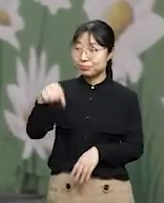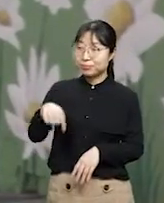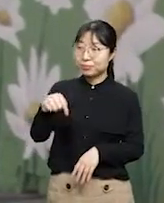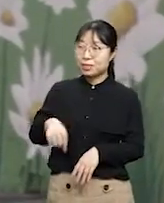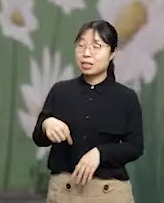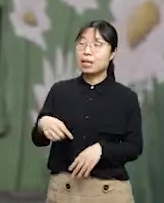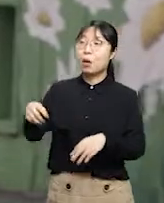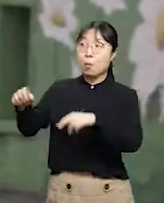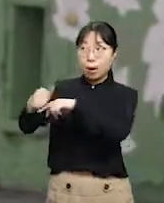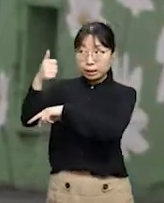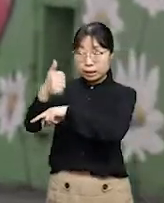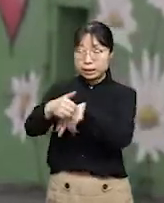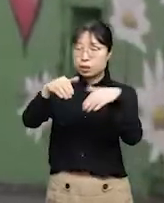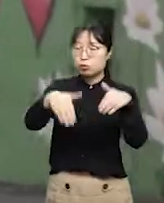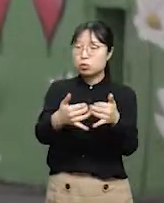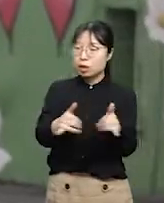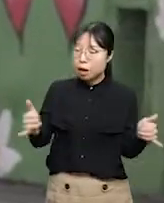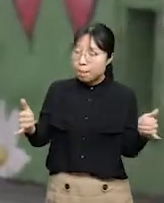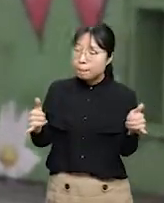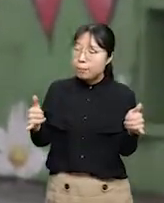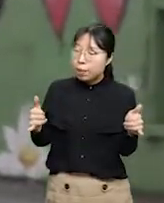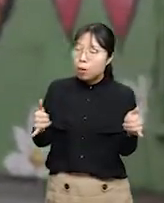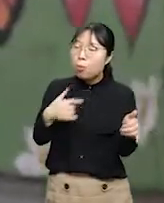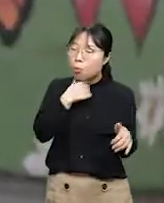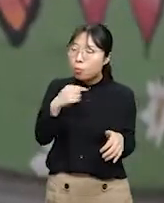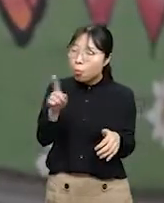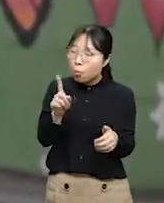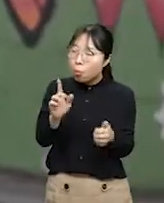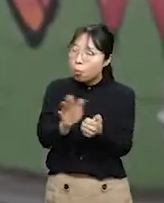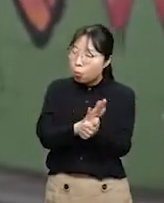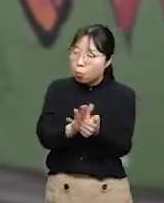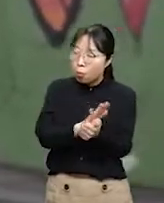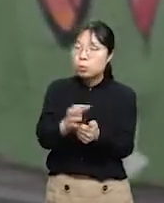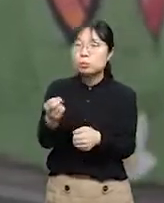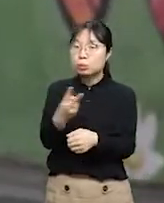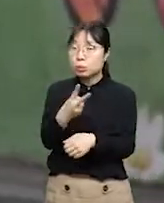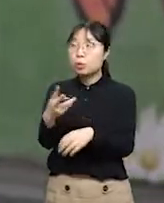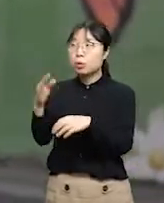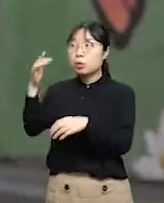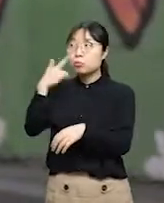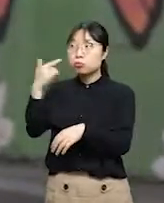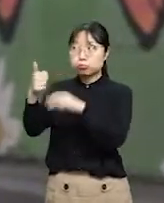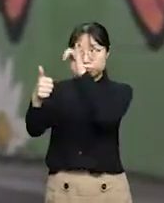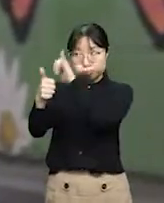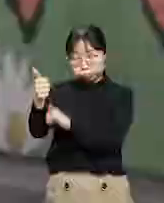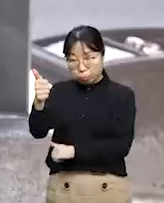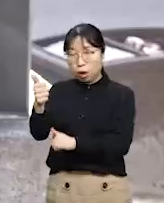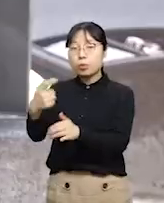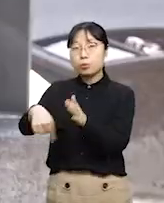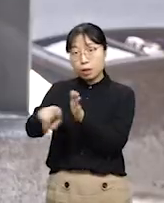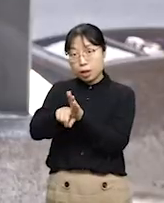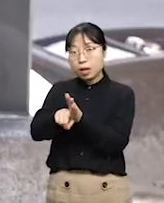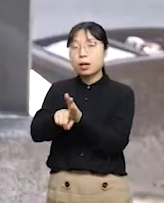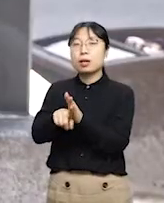백성들의 뜻을 살피고 예. 또 효행을 몸소 실천한 정조의 뜻을 기리기 위해서